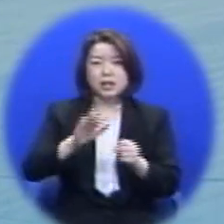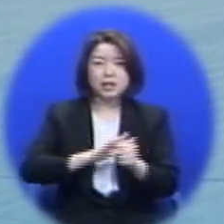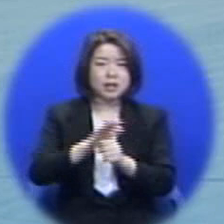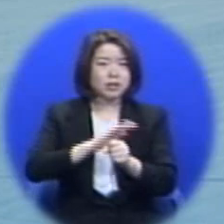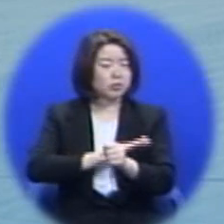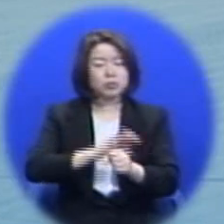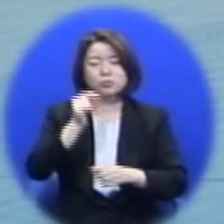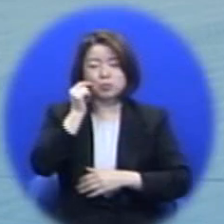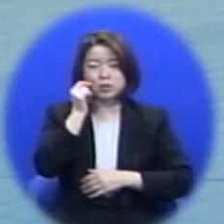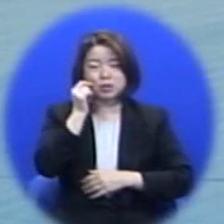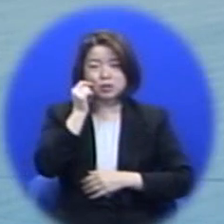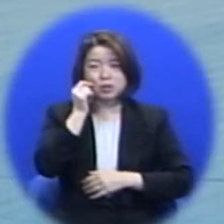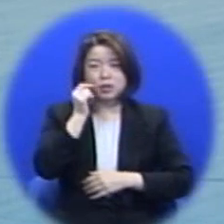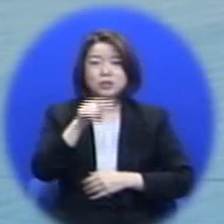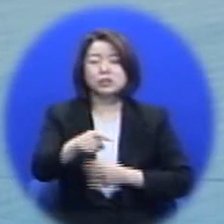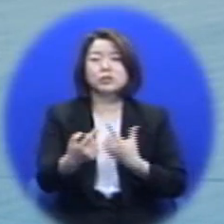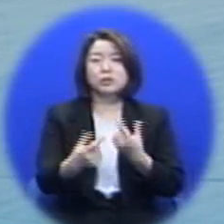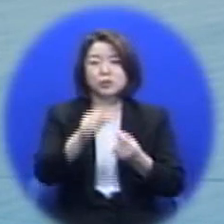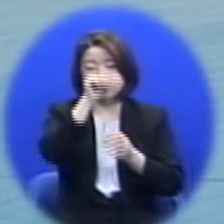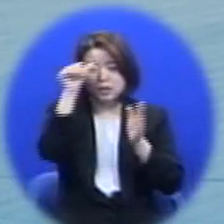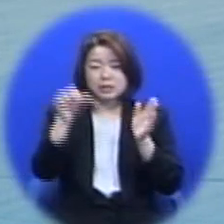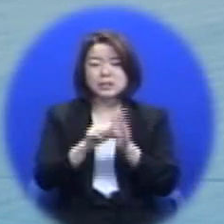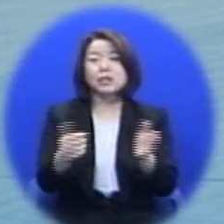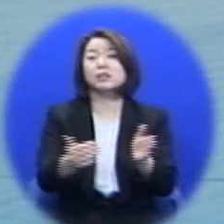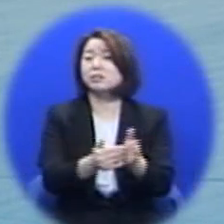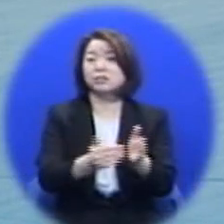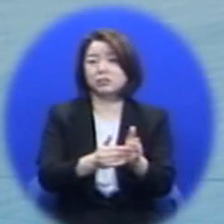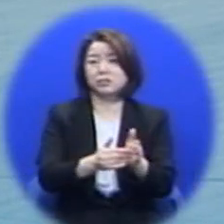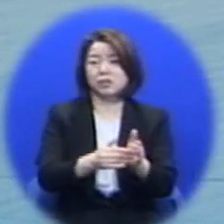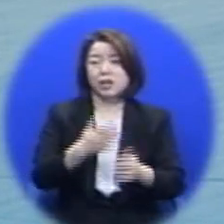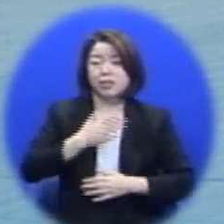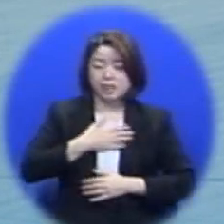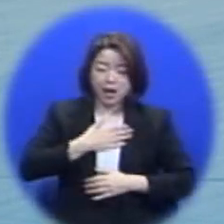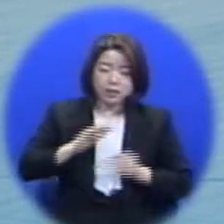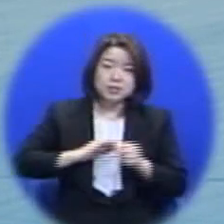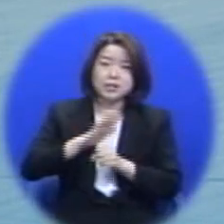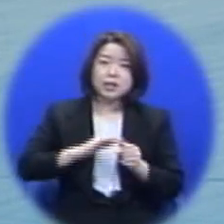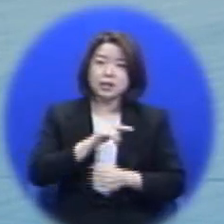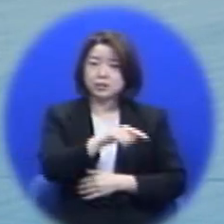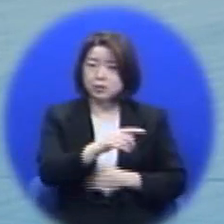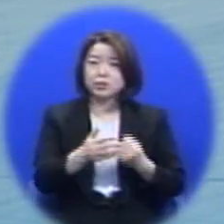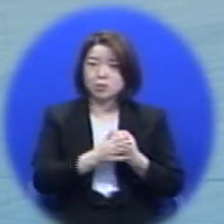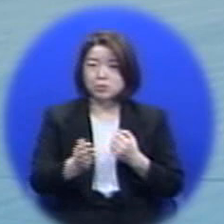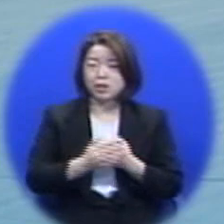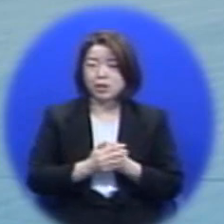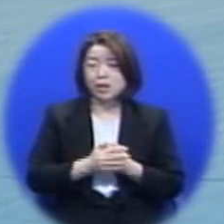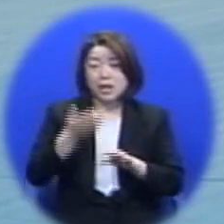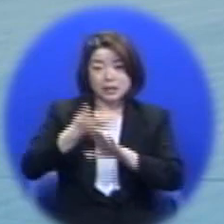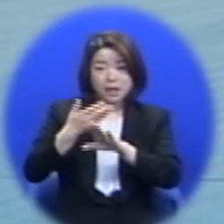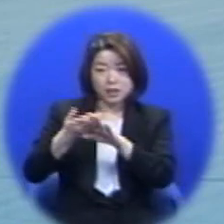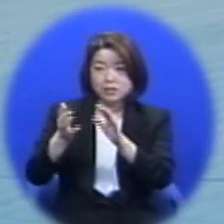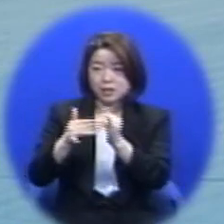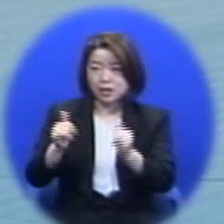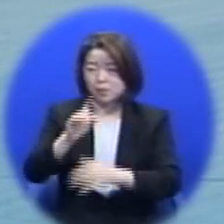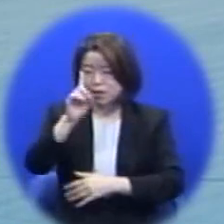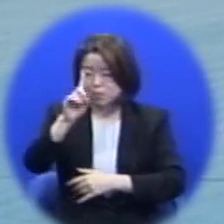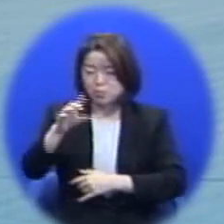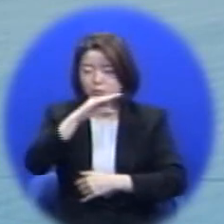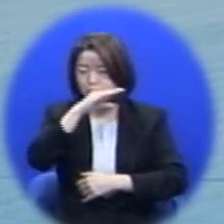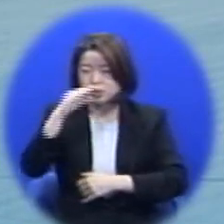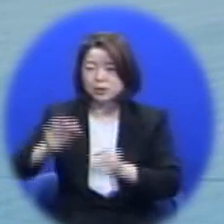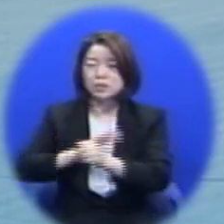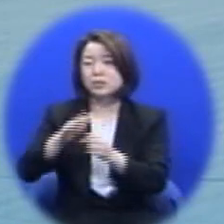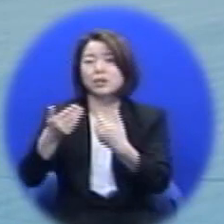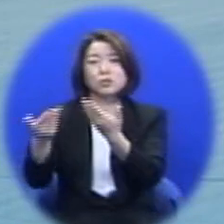인생을 끝내는 거예요. 나를 사랑하는 그 사랑 때문에 한번 제대로 사랑해야 될 사람 사랑도 못 해보고